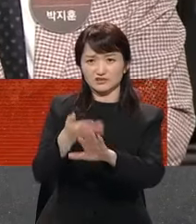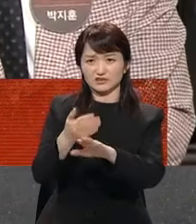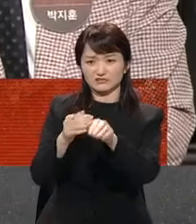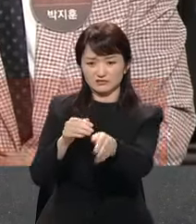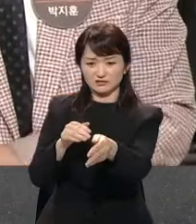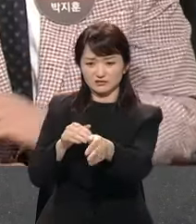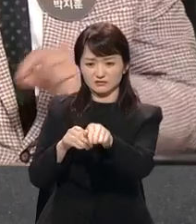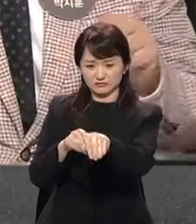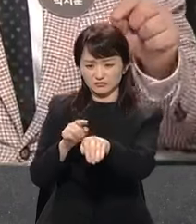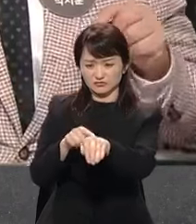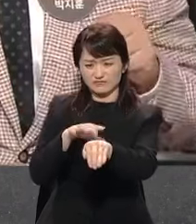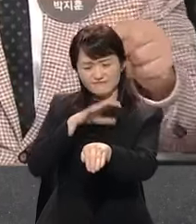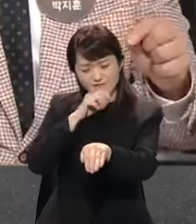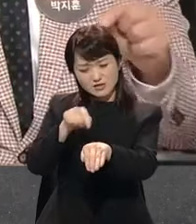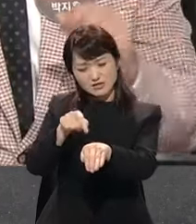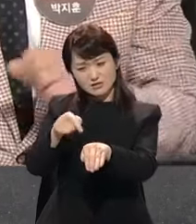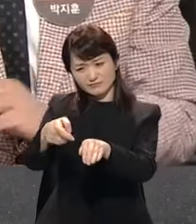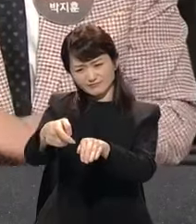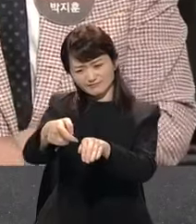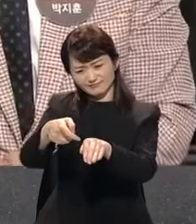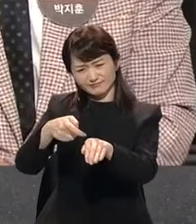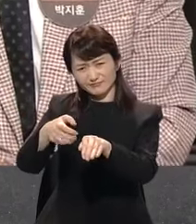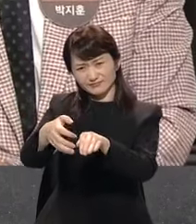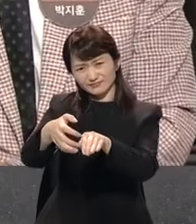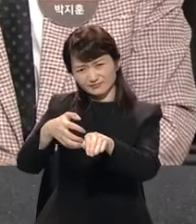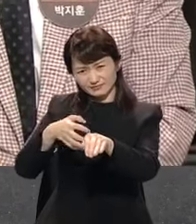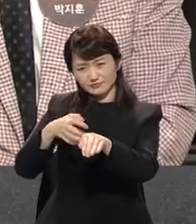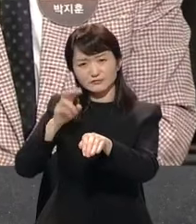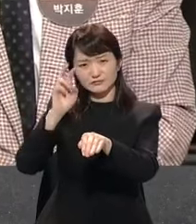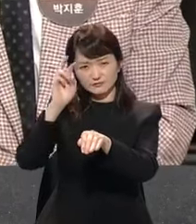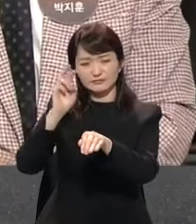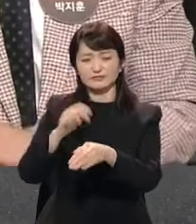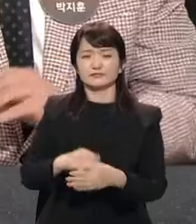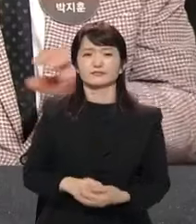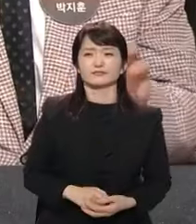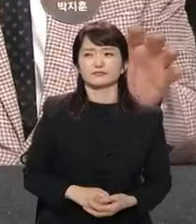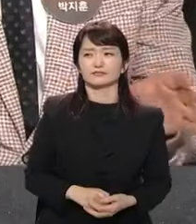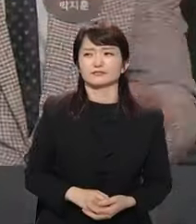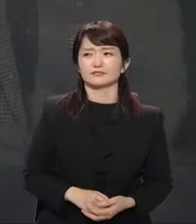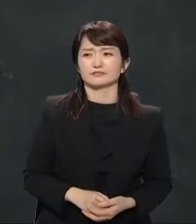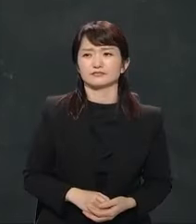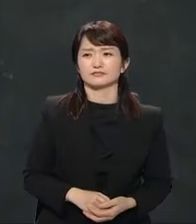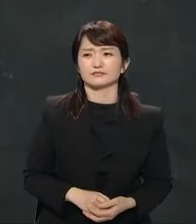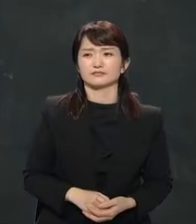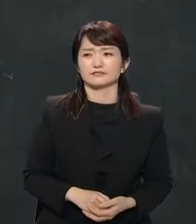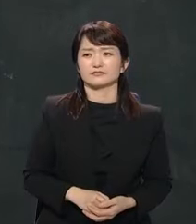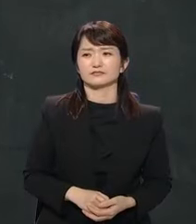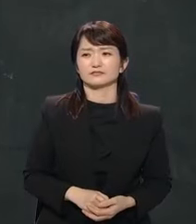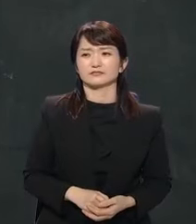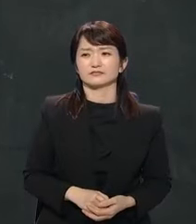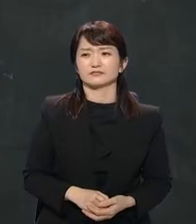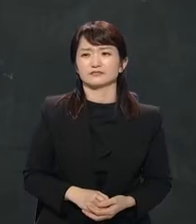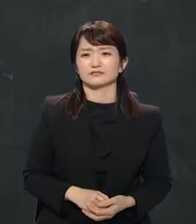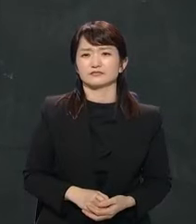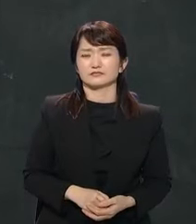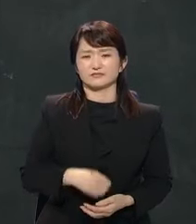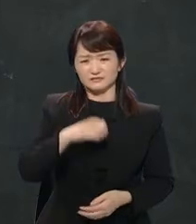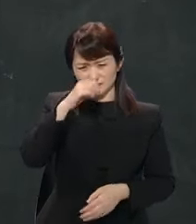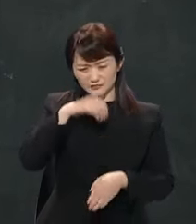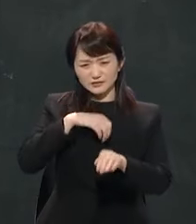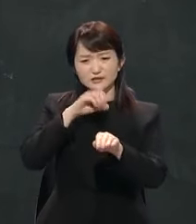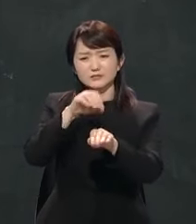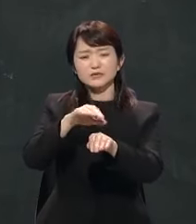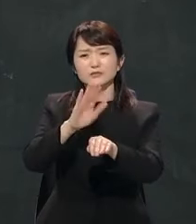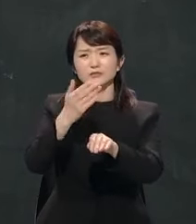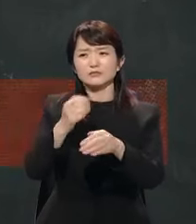불만을 갖고 아마 쭉 이렇게 손괴를 했던 걸로 보입니다. 그래서 아유. 사실은 얘기를 하면 되죠. 배달하라고 하면 되지. 되죠.